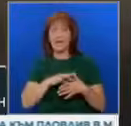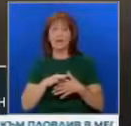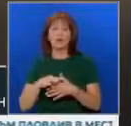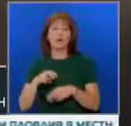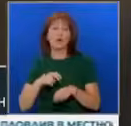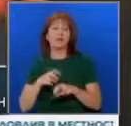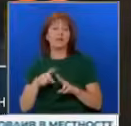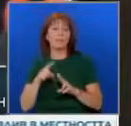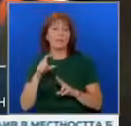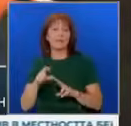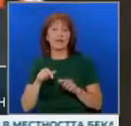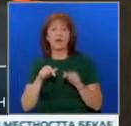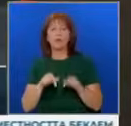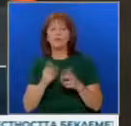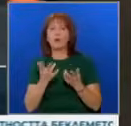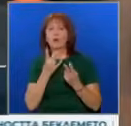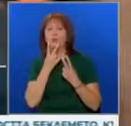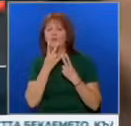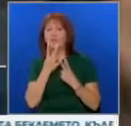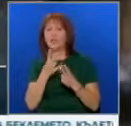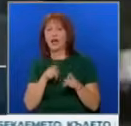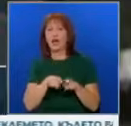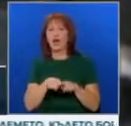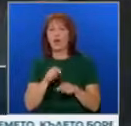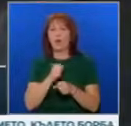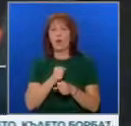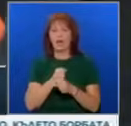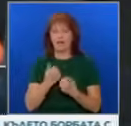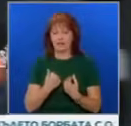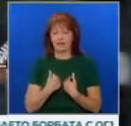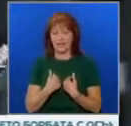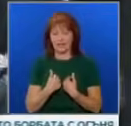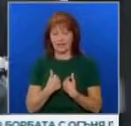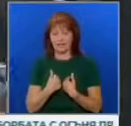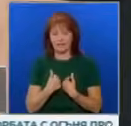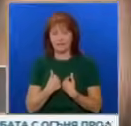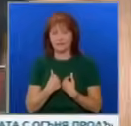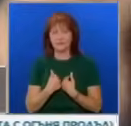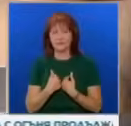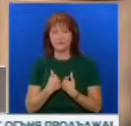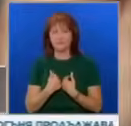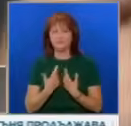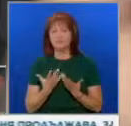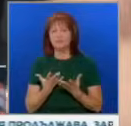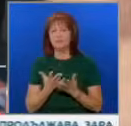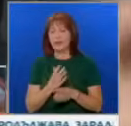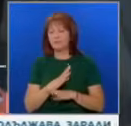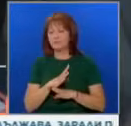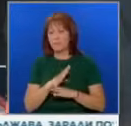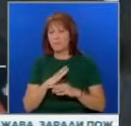ДПС. От това, което видях, колегите и аз сме безкрайно много,